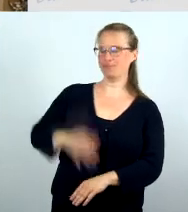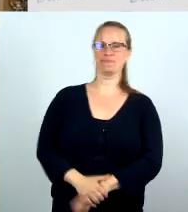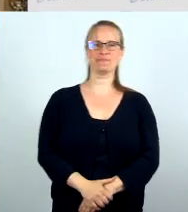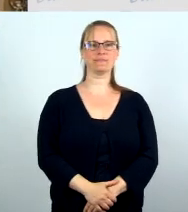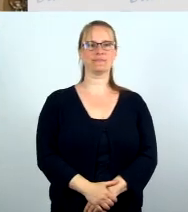Viel Spaß.